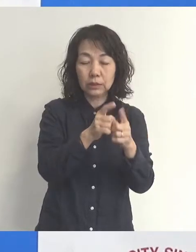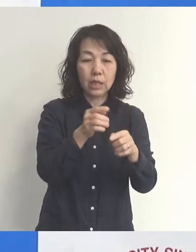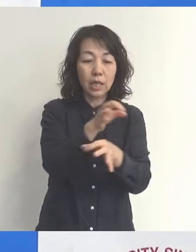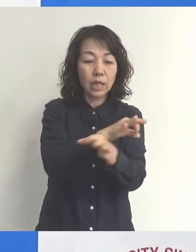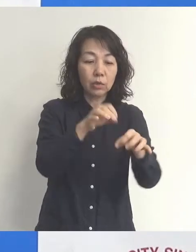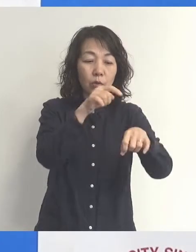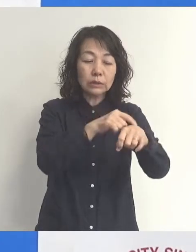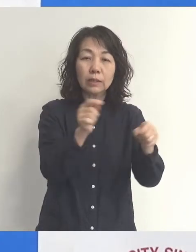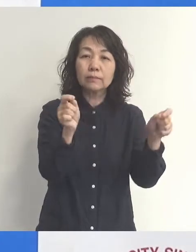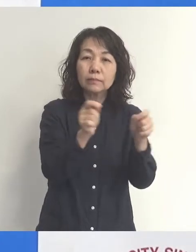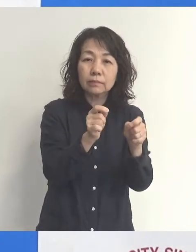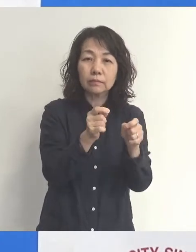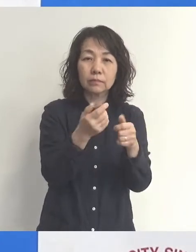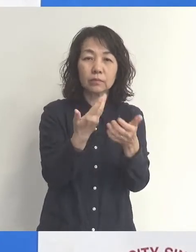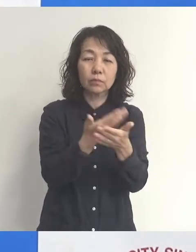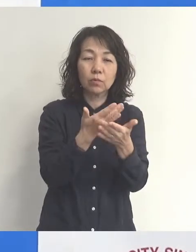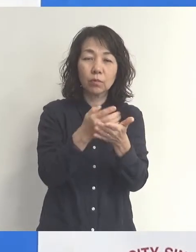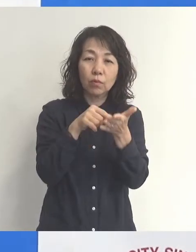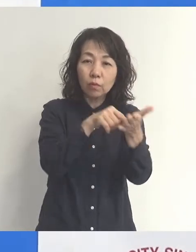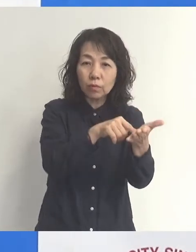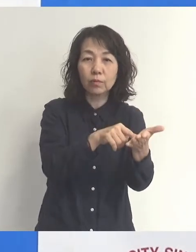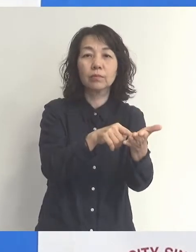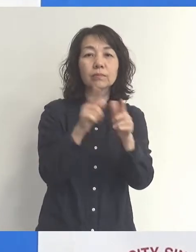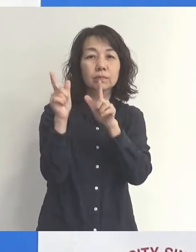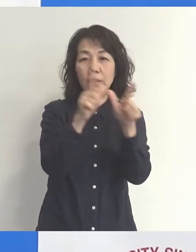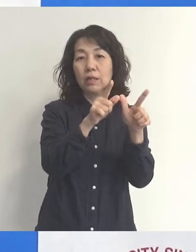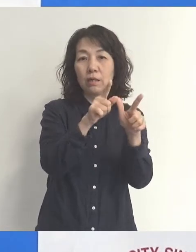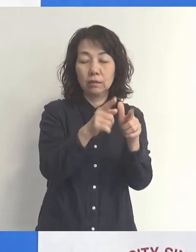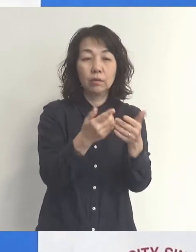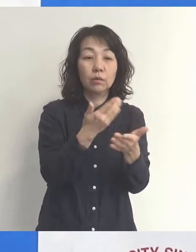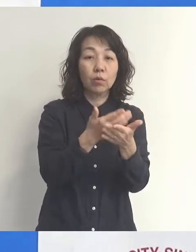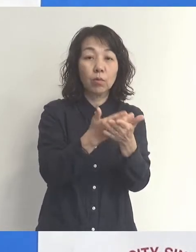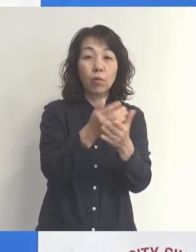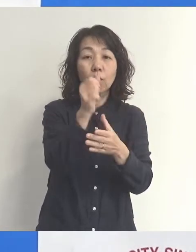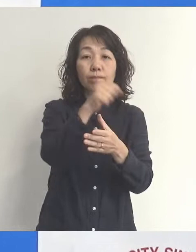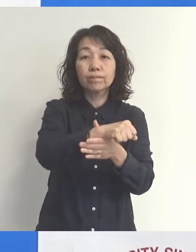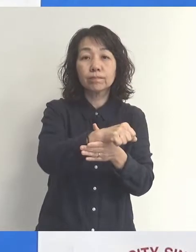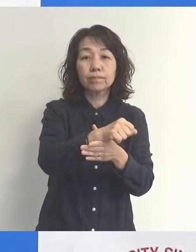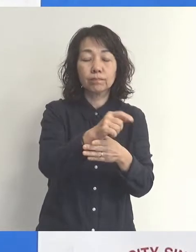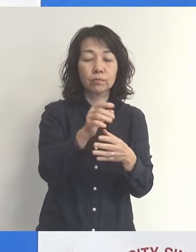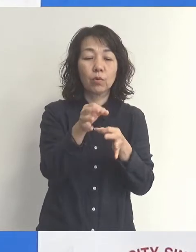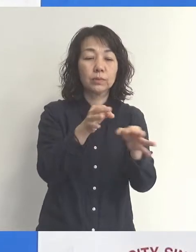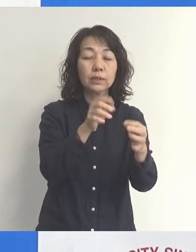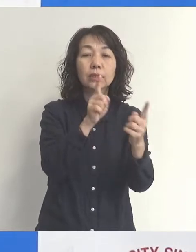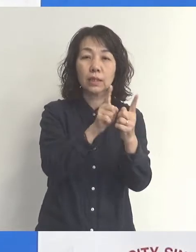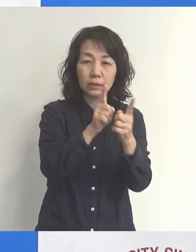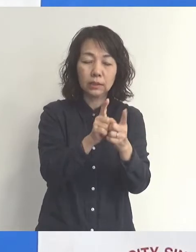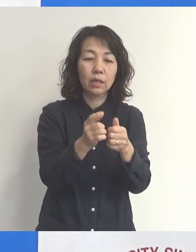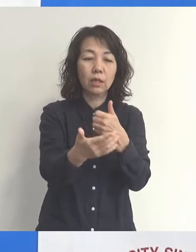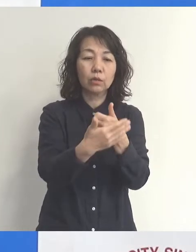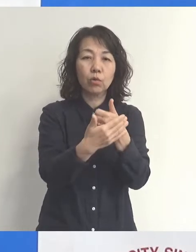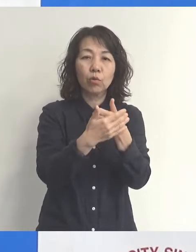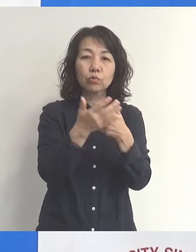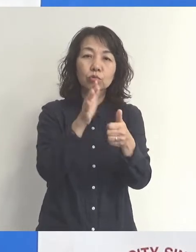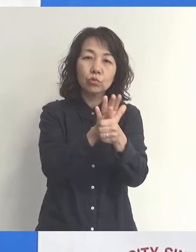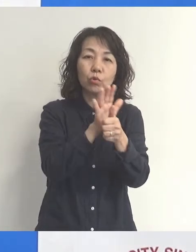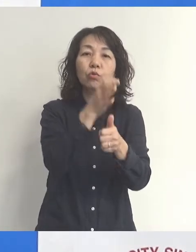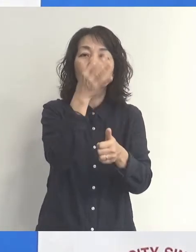請を発出し、要請に応じていただいた店舗には協力金を支給すると発表しました